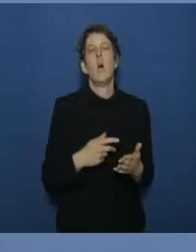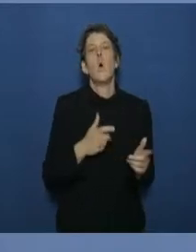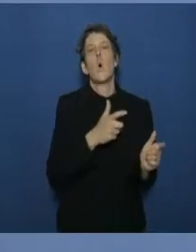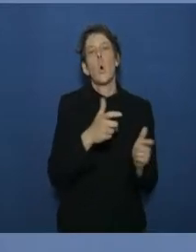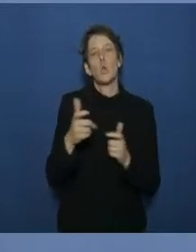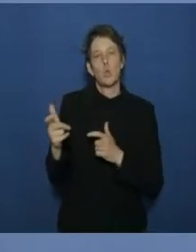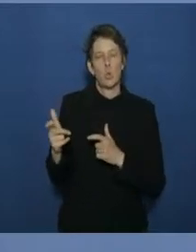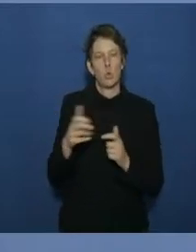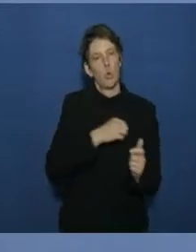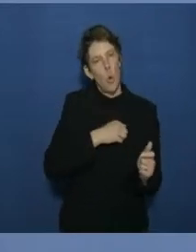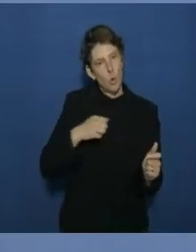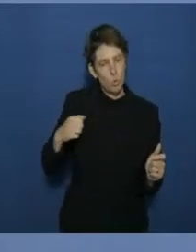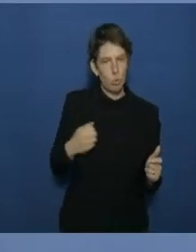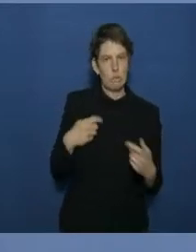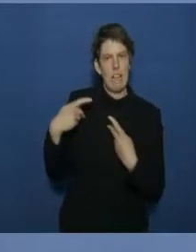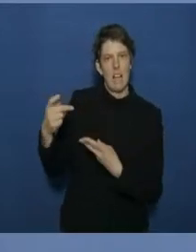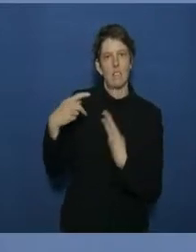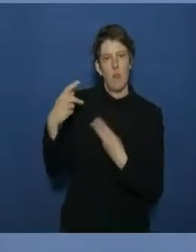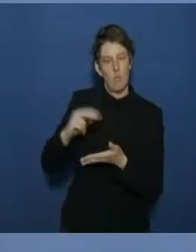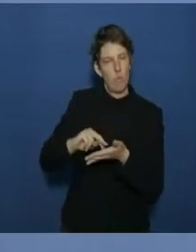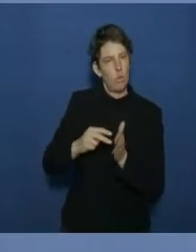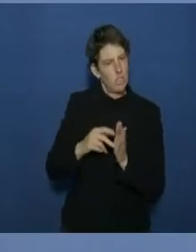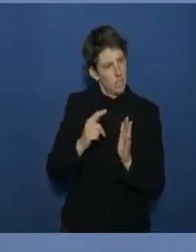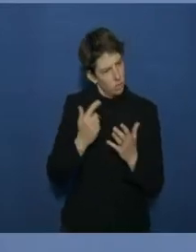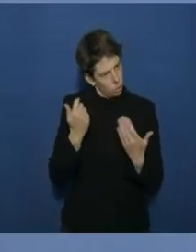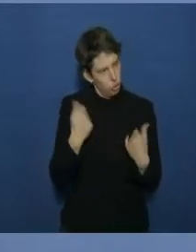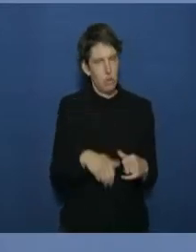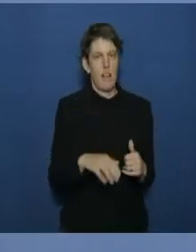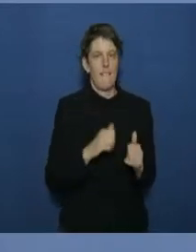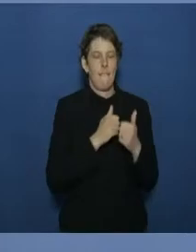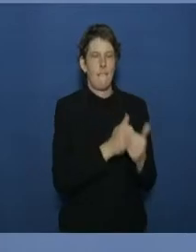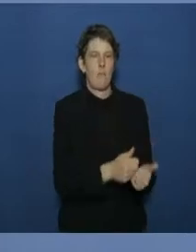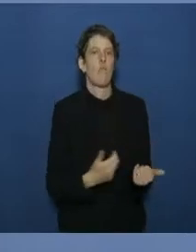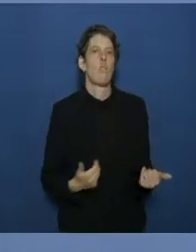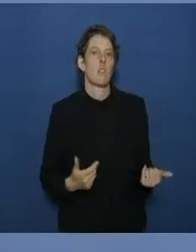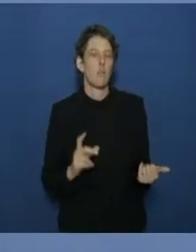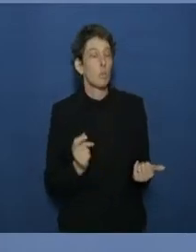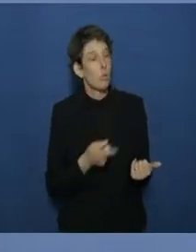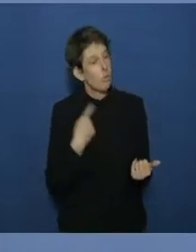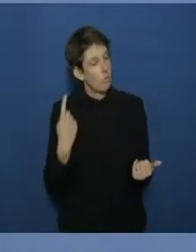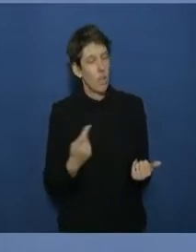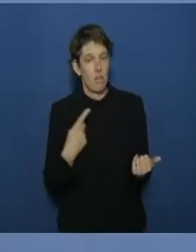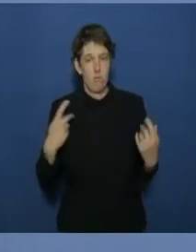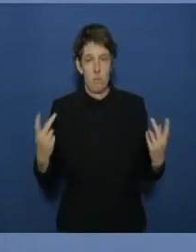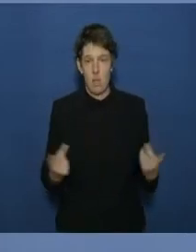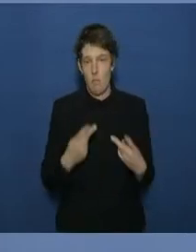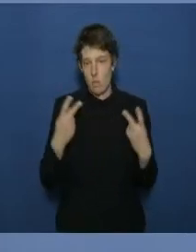Rüstungsexportpolitik verfolgt. Und wir selbstverständlich